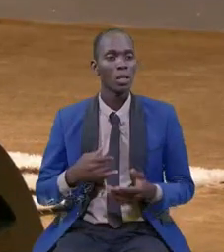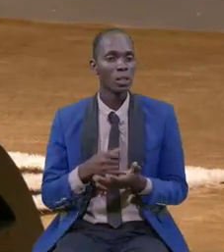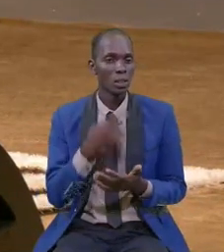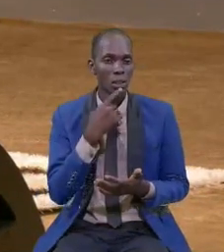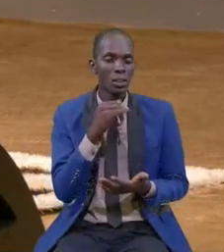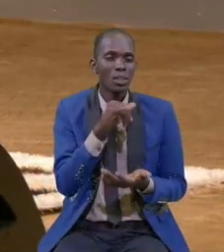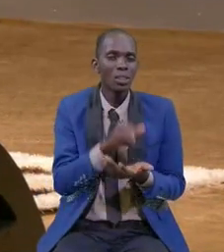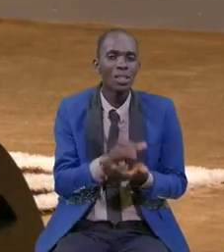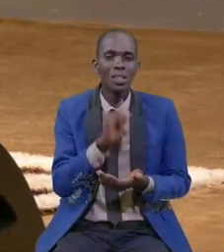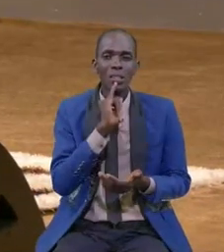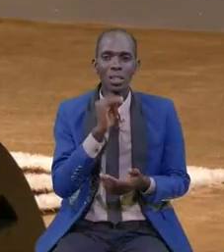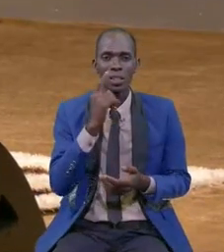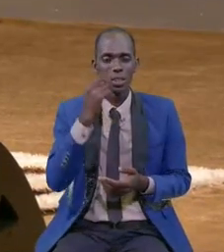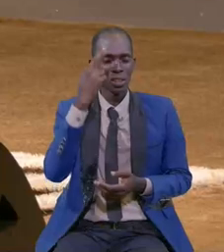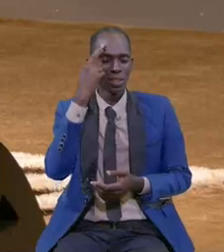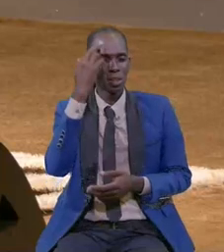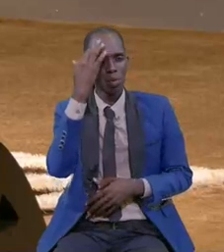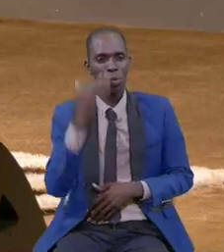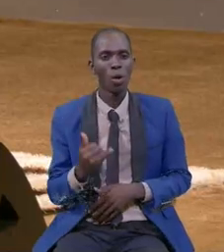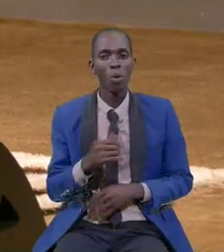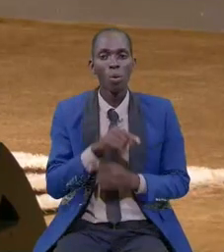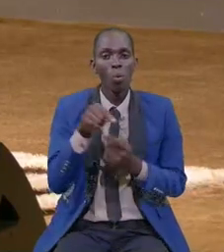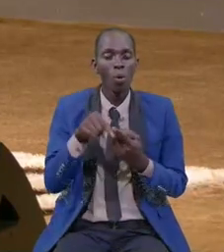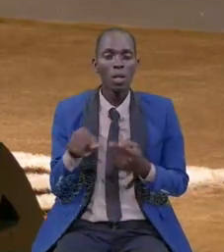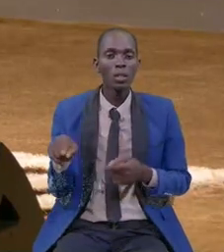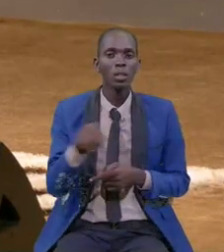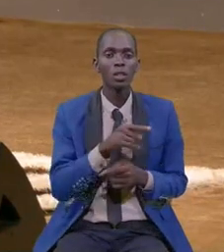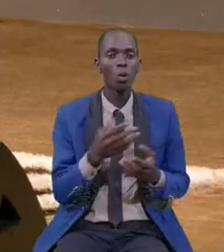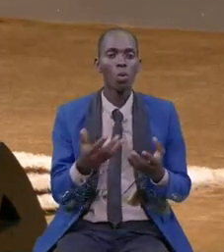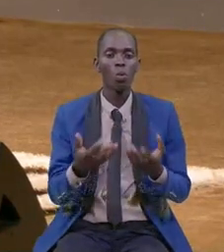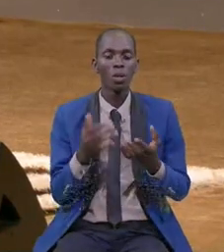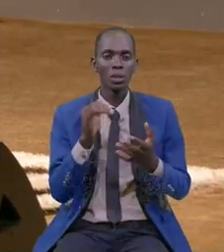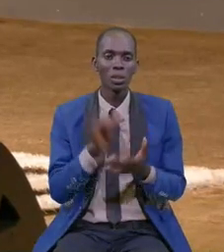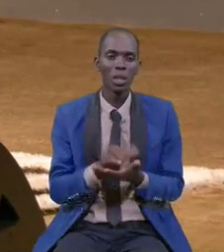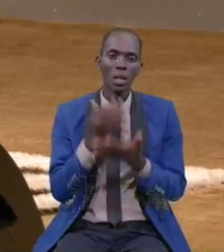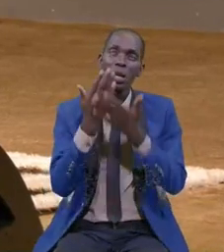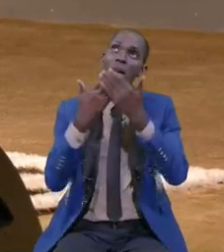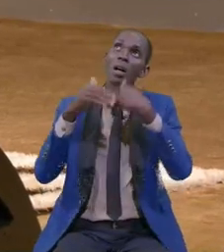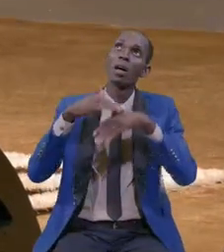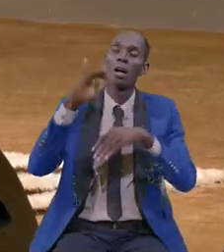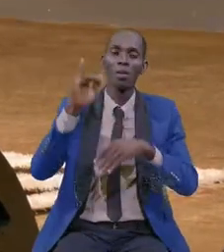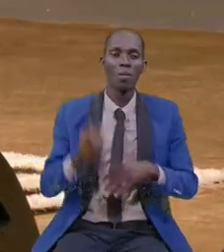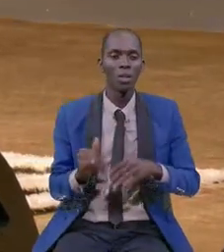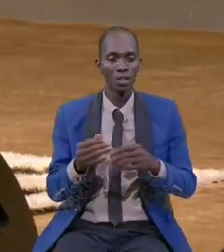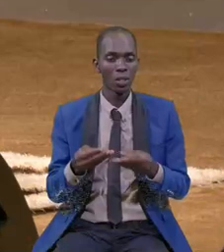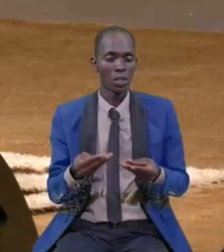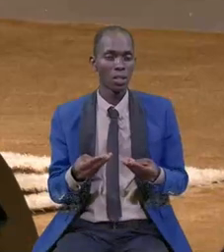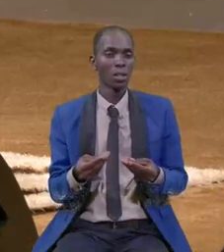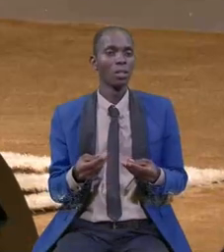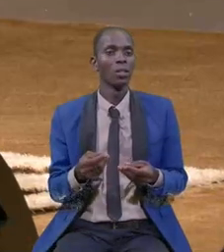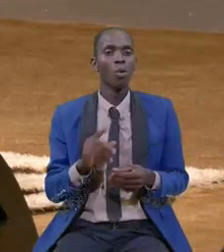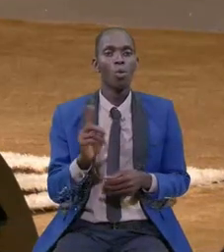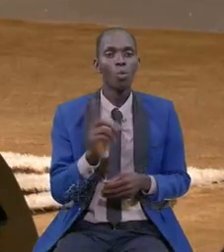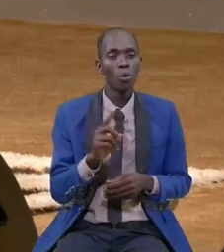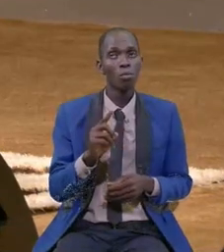raison que lorsqu'ils ont désiré cette terre céleste cette cette terre céleste